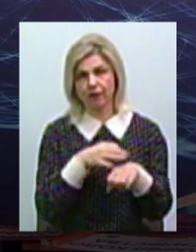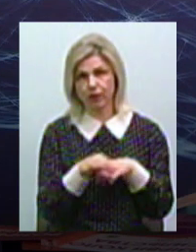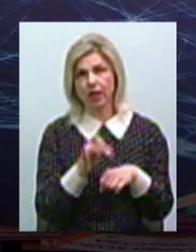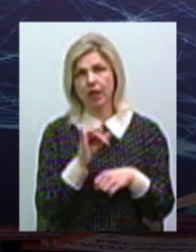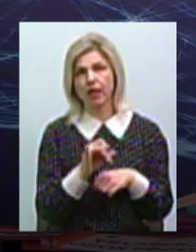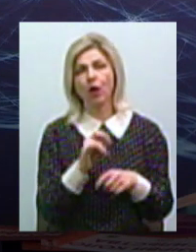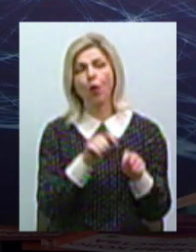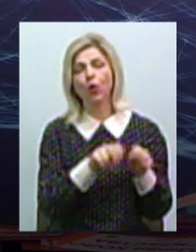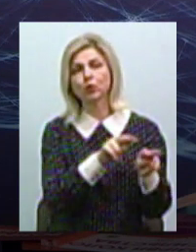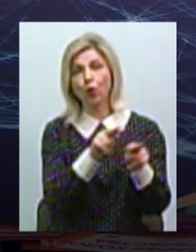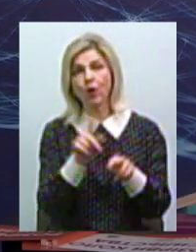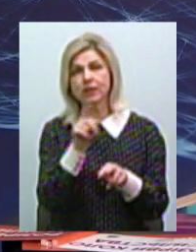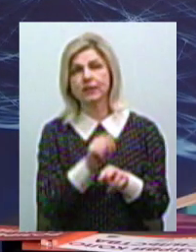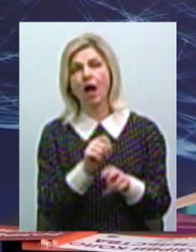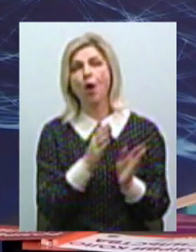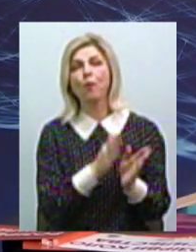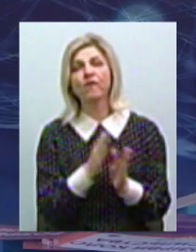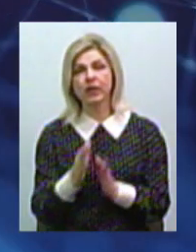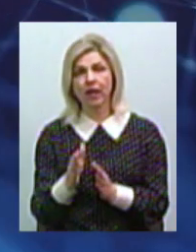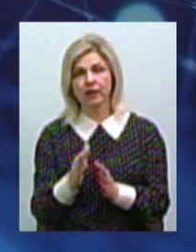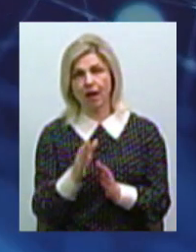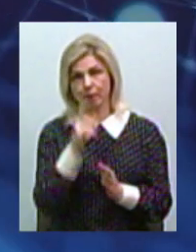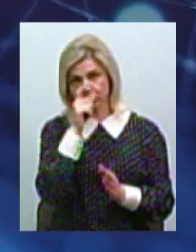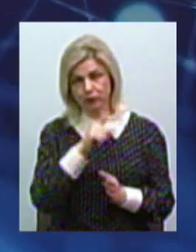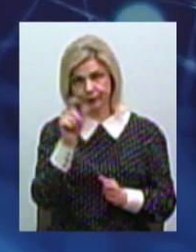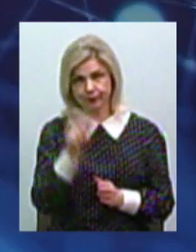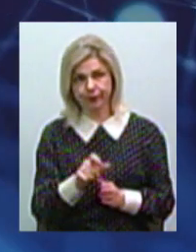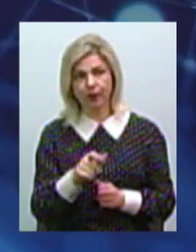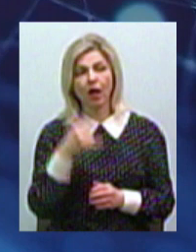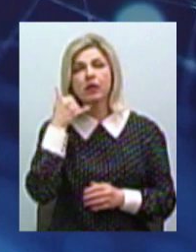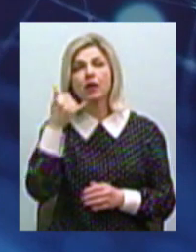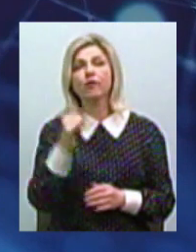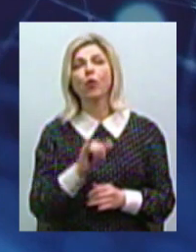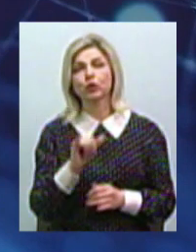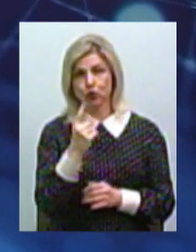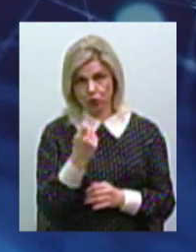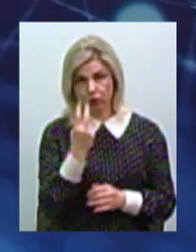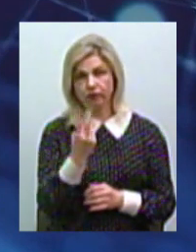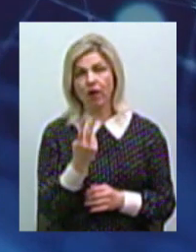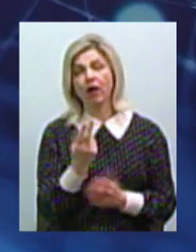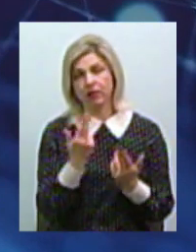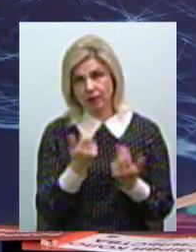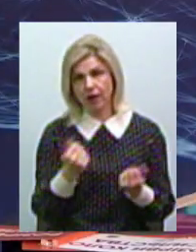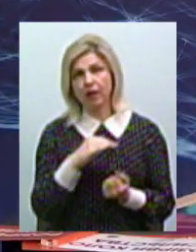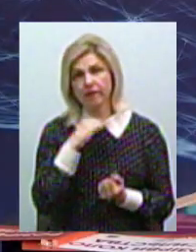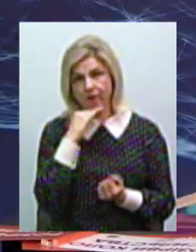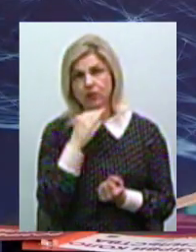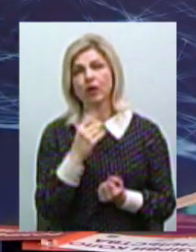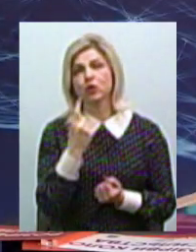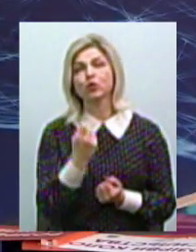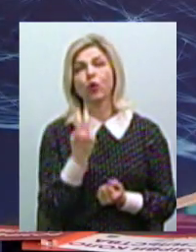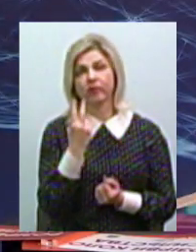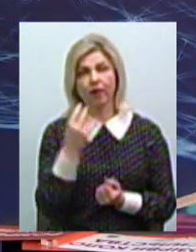кривдників. Щоб викликати цю бригаду поліцейських, за яким телефоном звертатись? 102? Достатньо звернутися на телефон